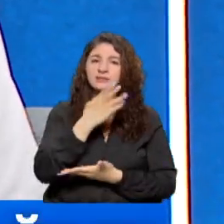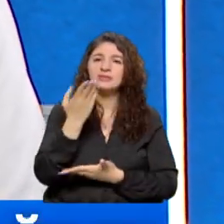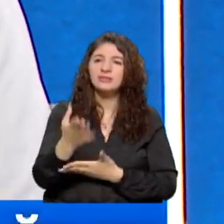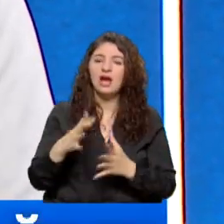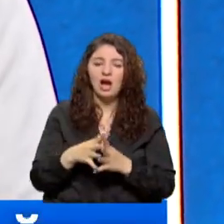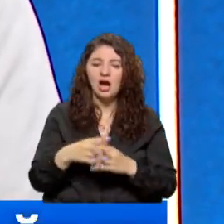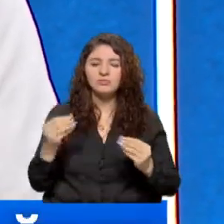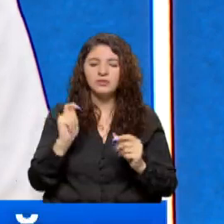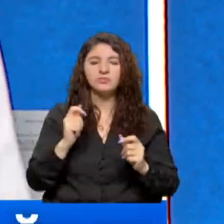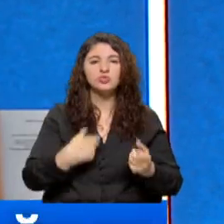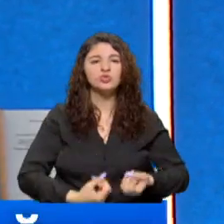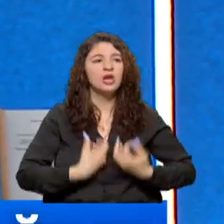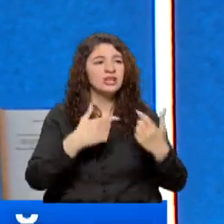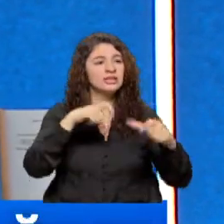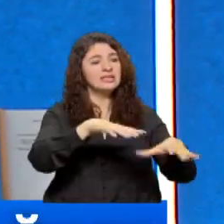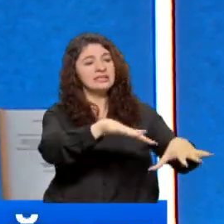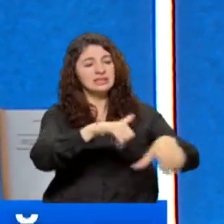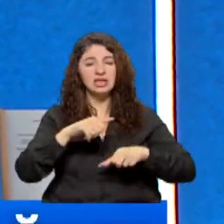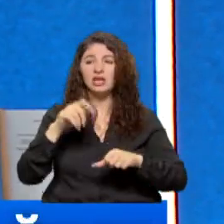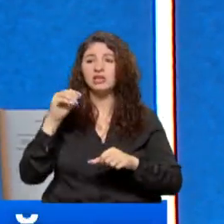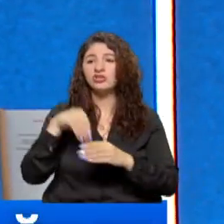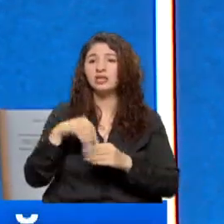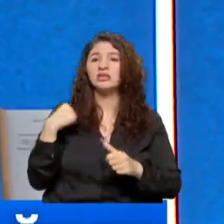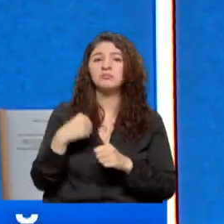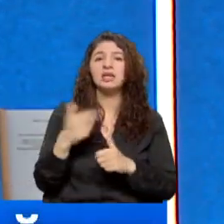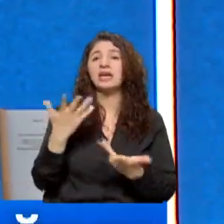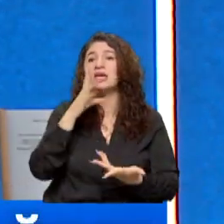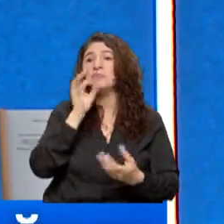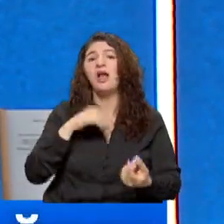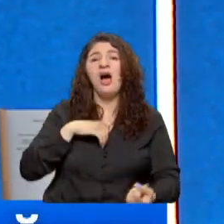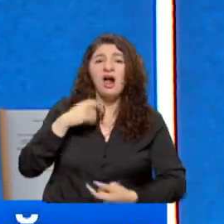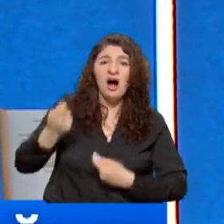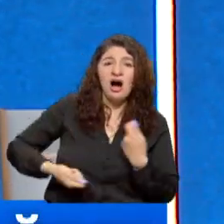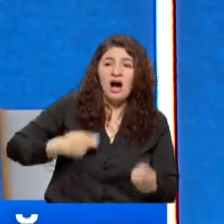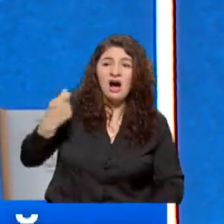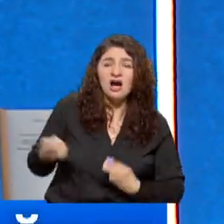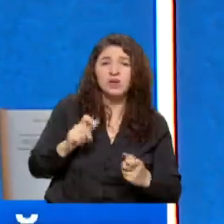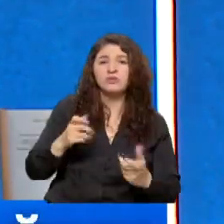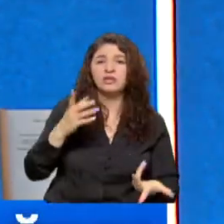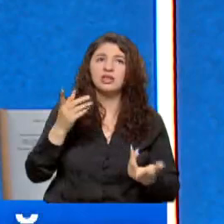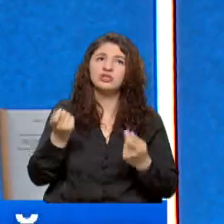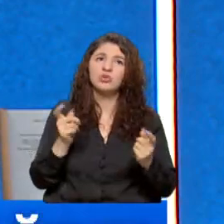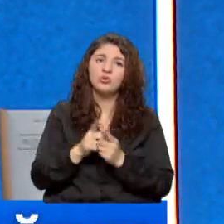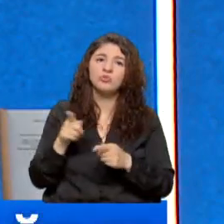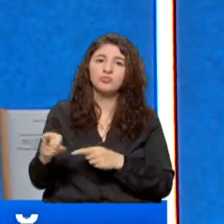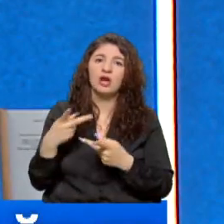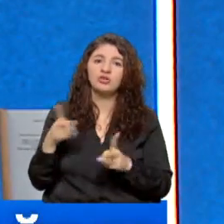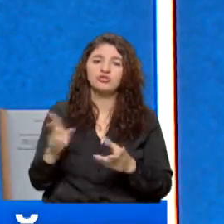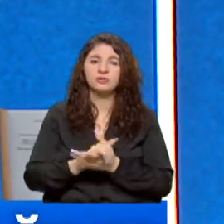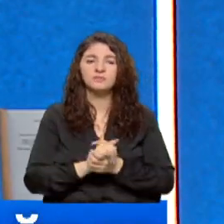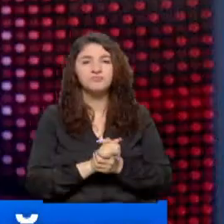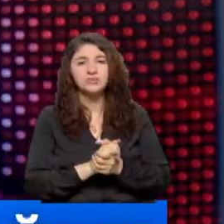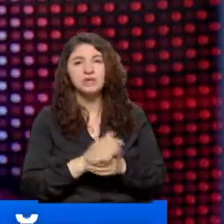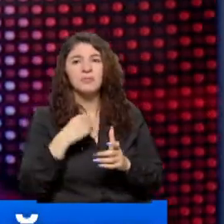ki kaybettiğimiz üreticiyle sahip çekmek için yeniden kim bilir ne taklalar atmak zorunda kalacağız Yani işin özeti Türkçe soracağım